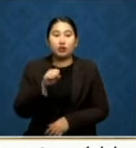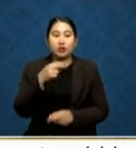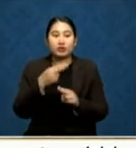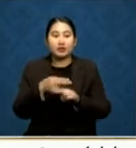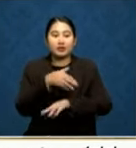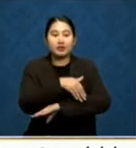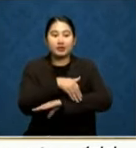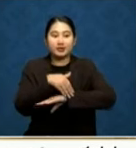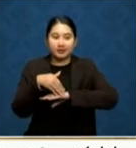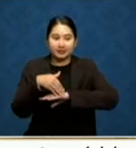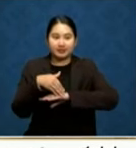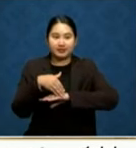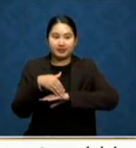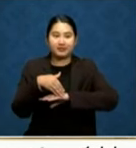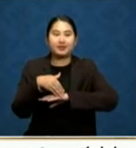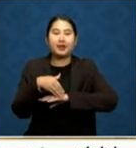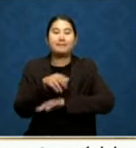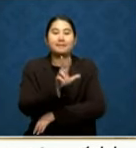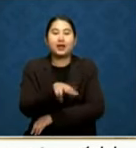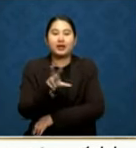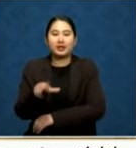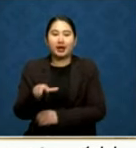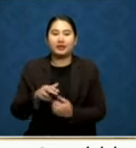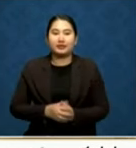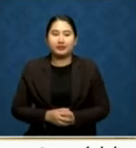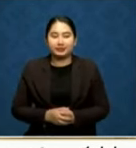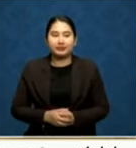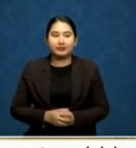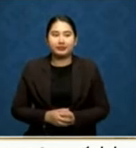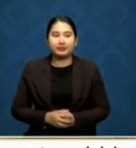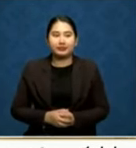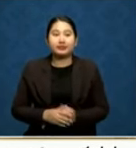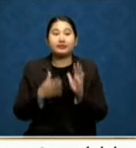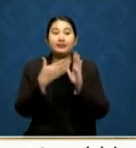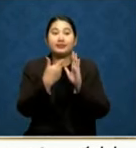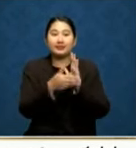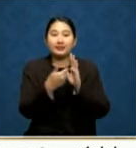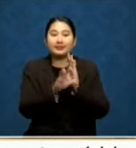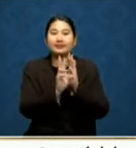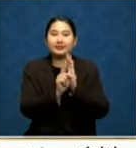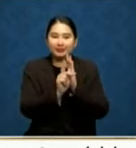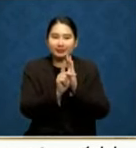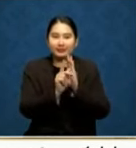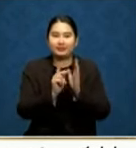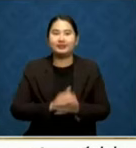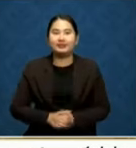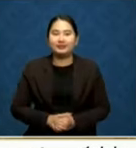อ จากภัเพื่อไทย และจากแดนอสารขอนแก่นครับ